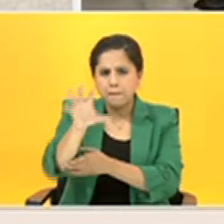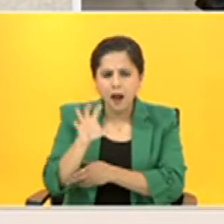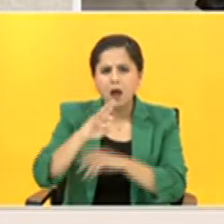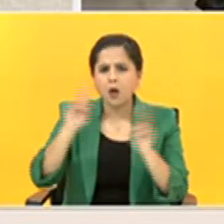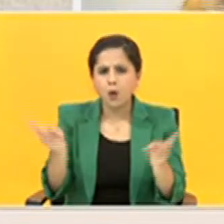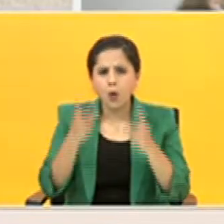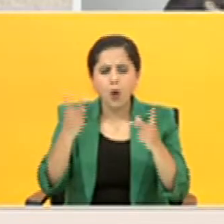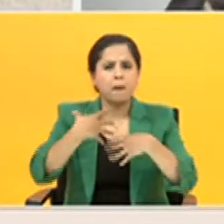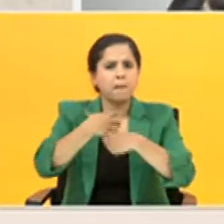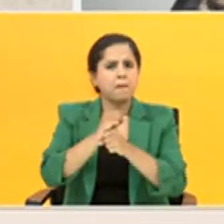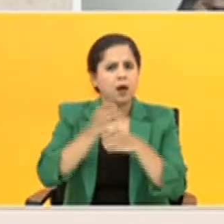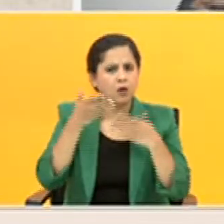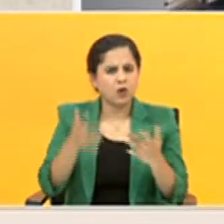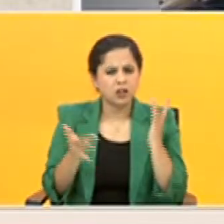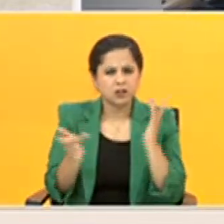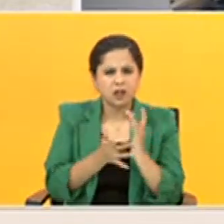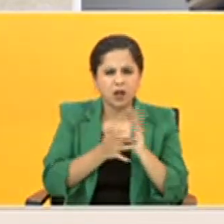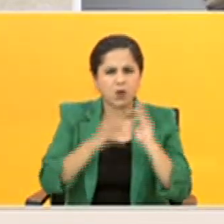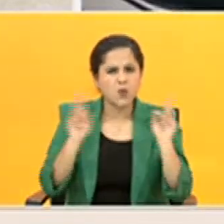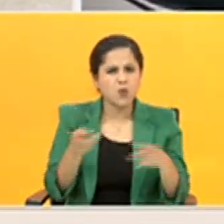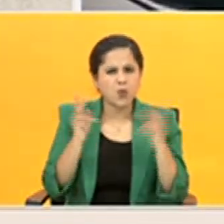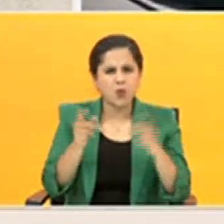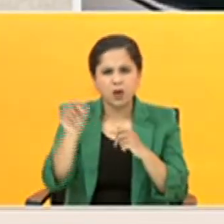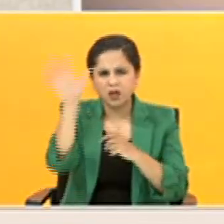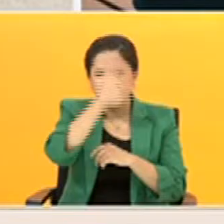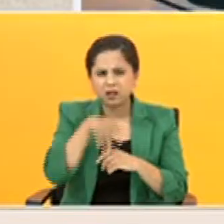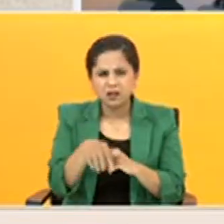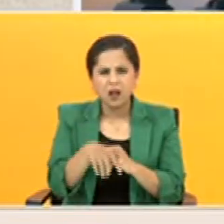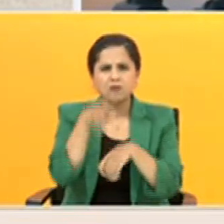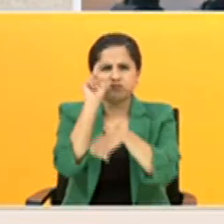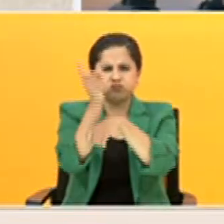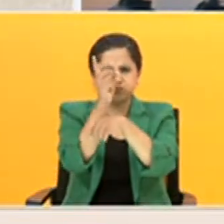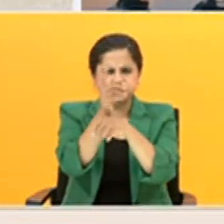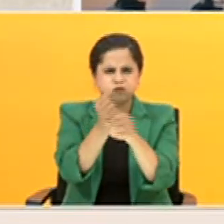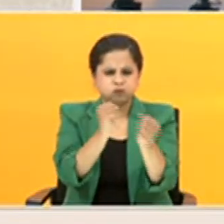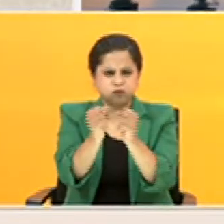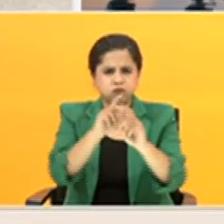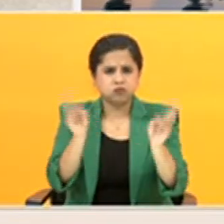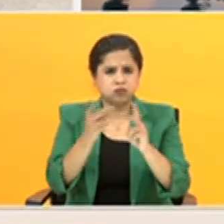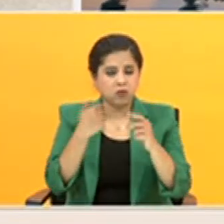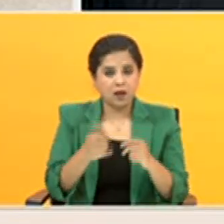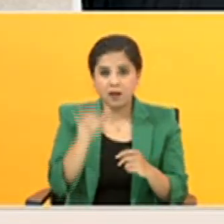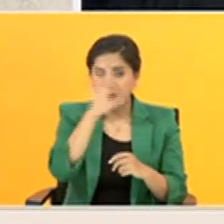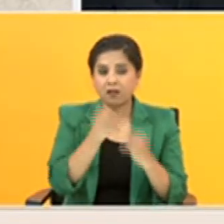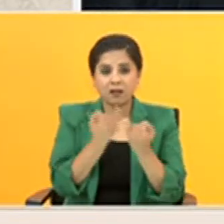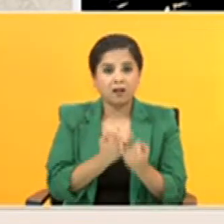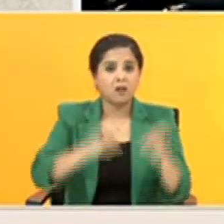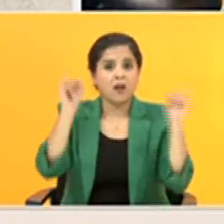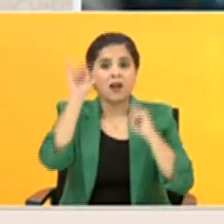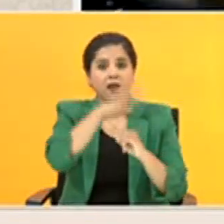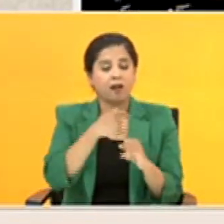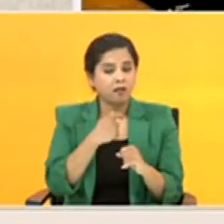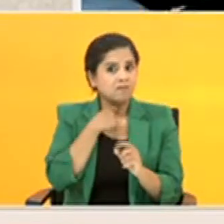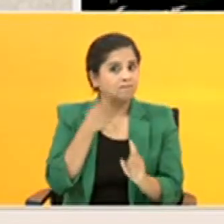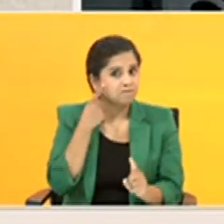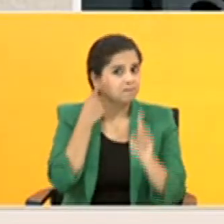उपकरणों और टेक्नोलॉजी की ताकत। उसमें आत्मनिर्भर भारत का संकल्प भी